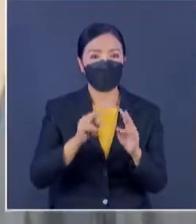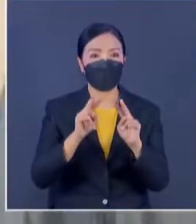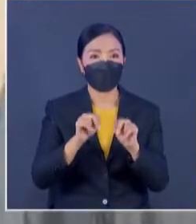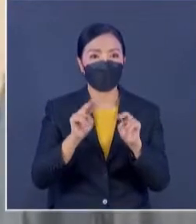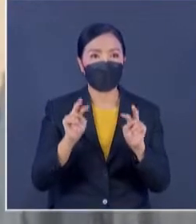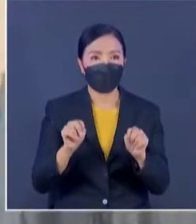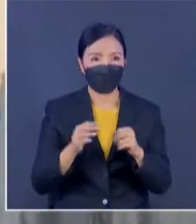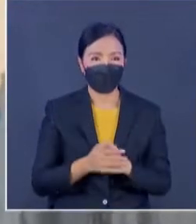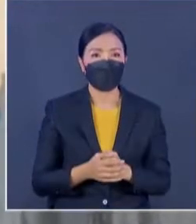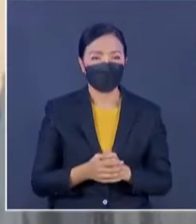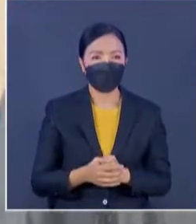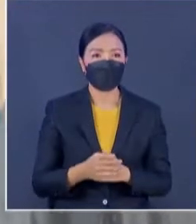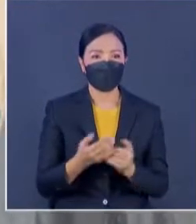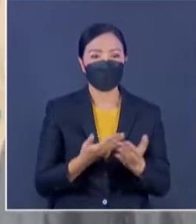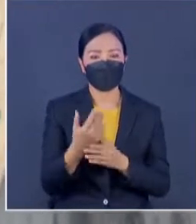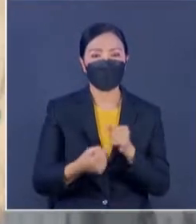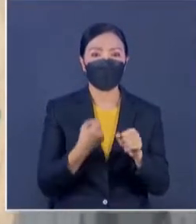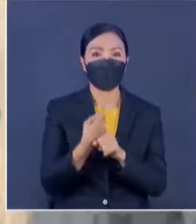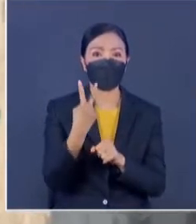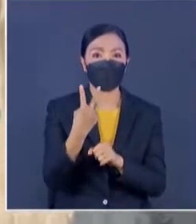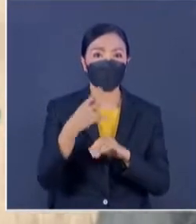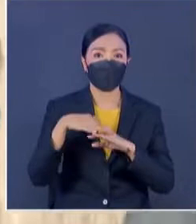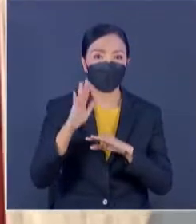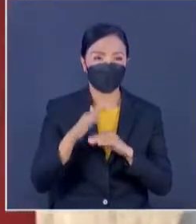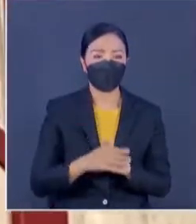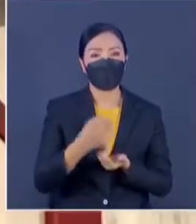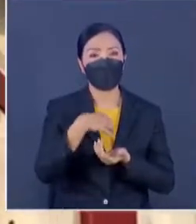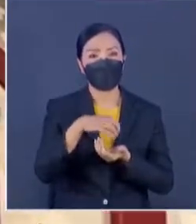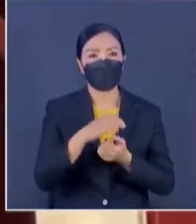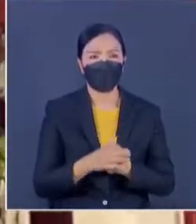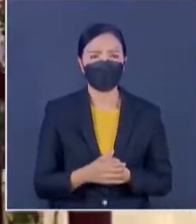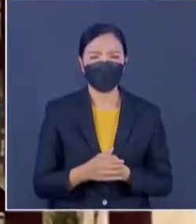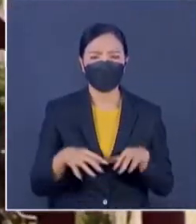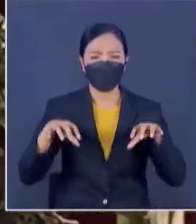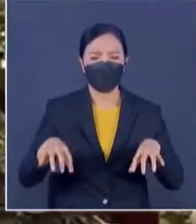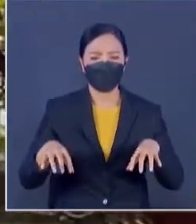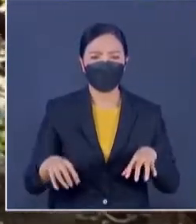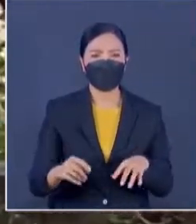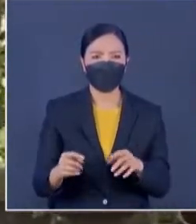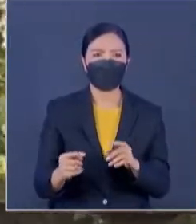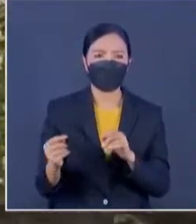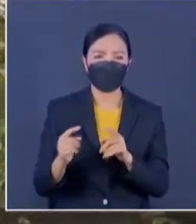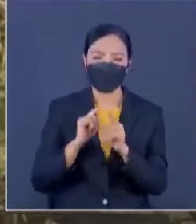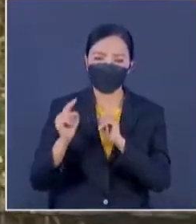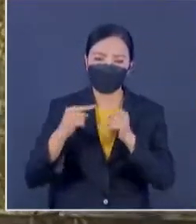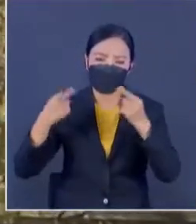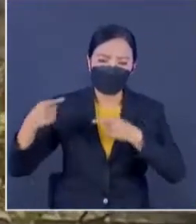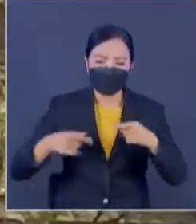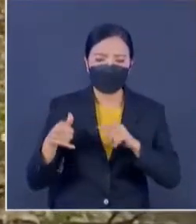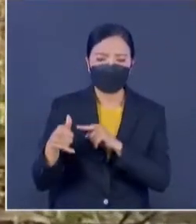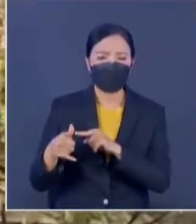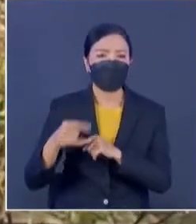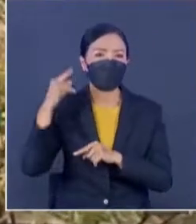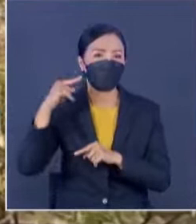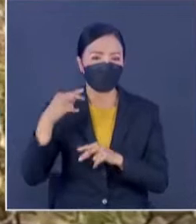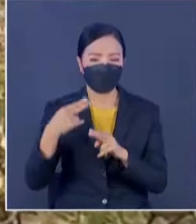ครับมาได้2ปีกว่าๆแล้วนะครับแล้วก็เล่าให้ฟังว่ามีปากมีเสียงกับนางเยาวลักษณ์ซึ่งเป็นเจ้าของบ้านคู่กร